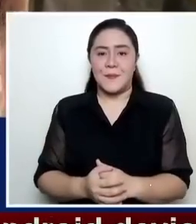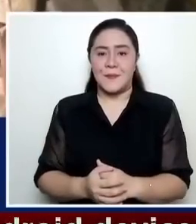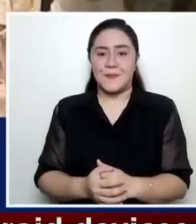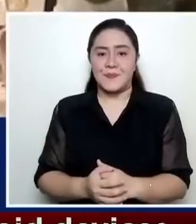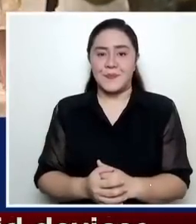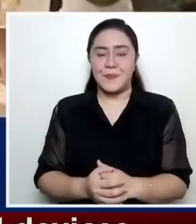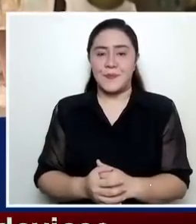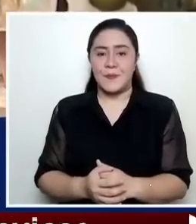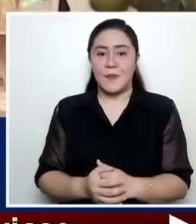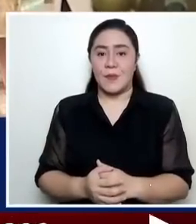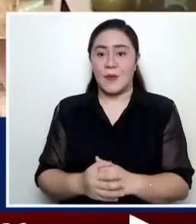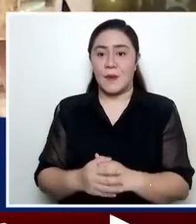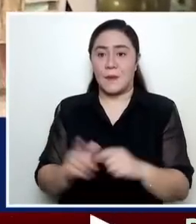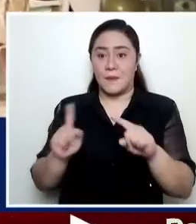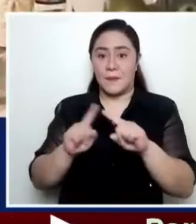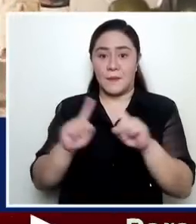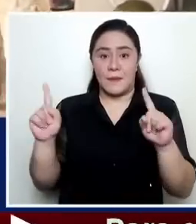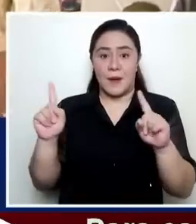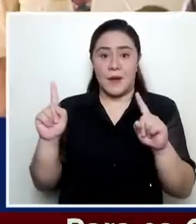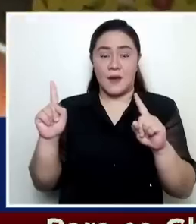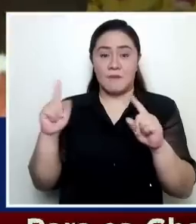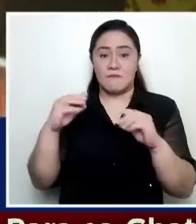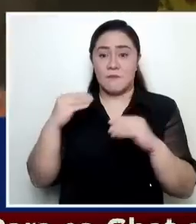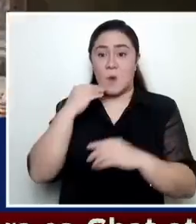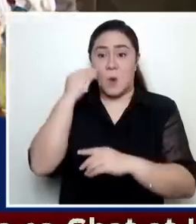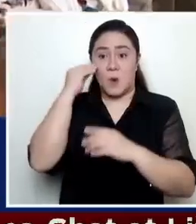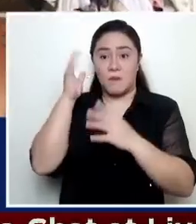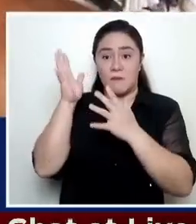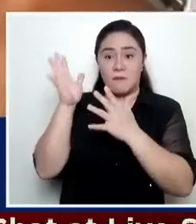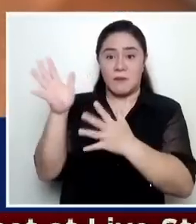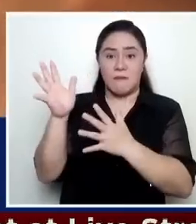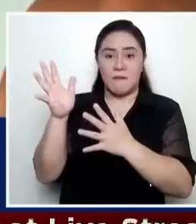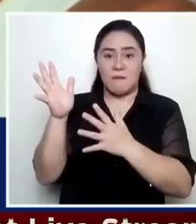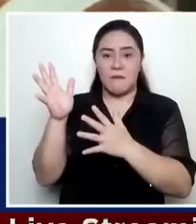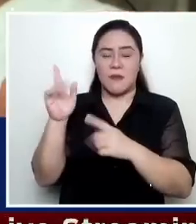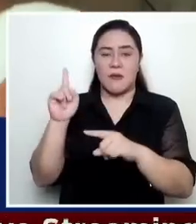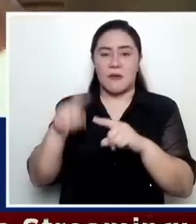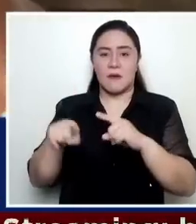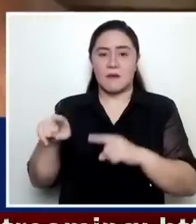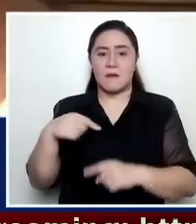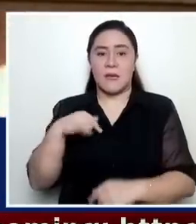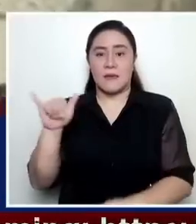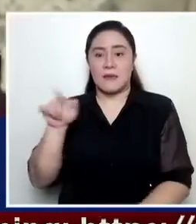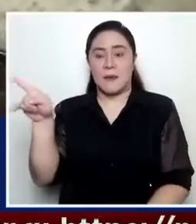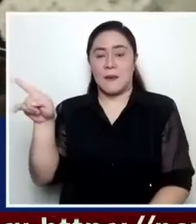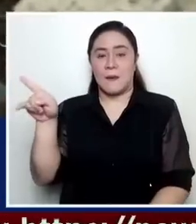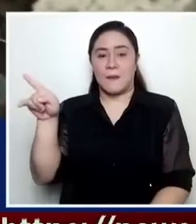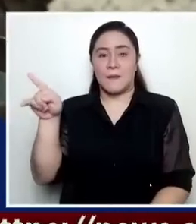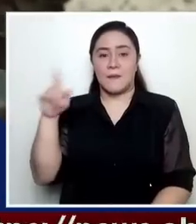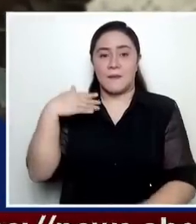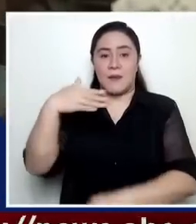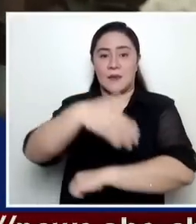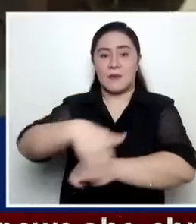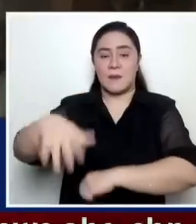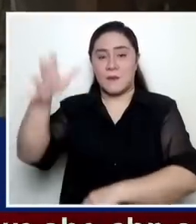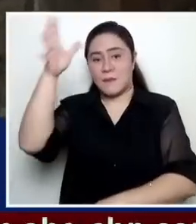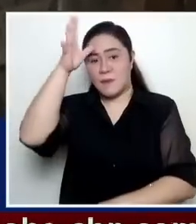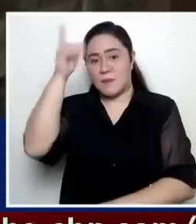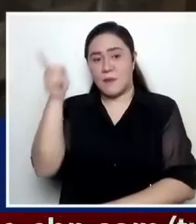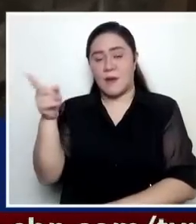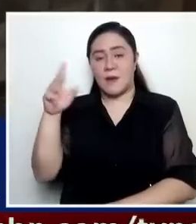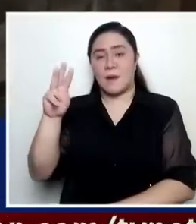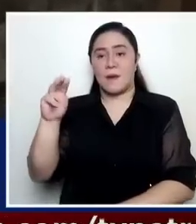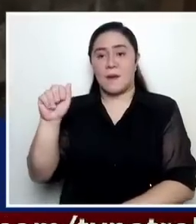Pero hindi lahat kayang basta iwanan ang bahay nila. Tulad ng 67 taong gulang na byudong si Mario.